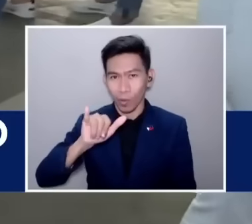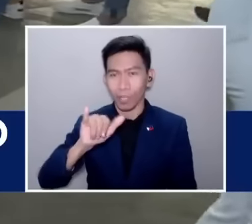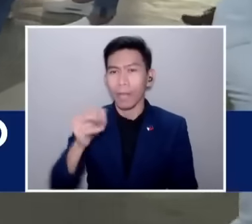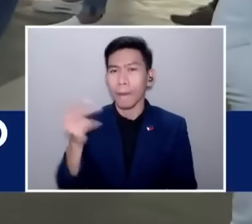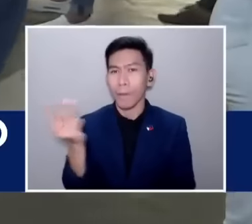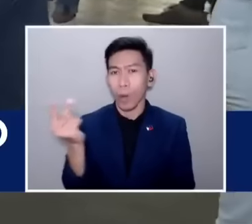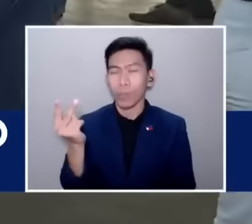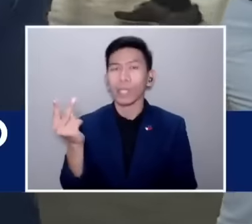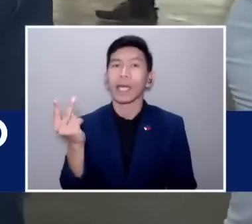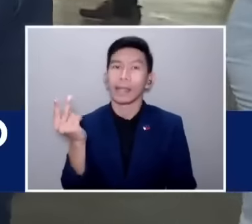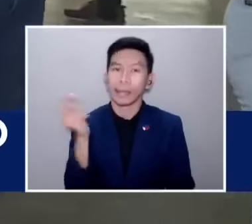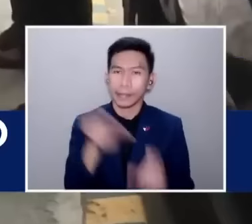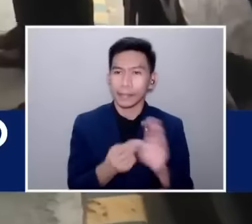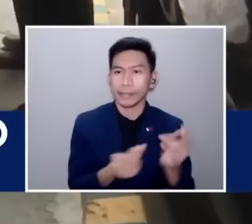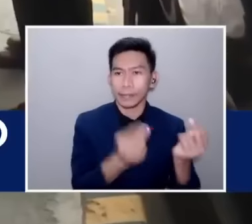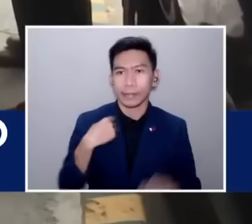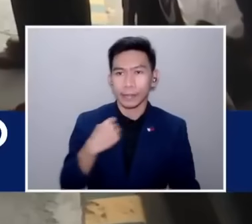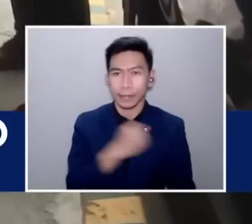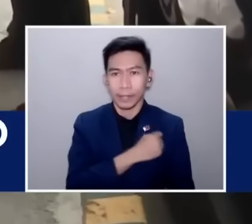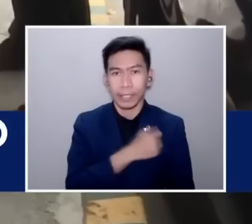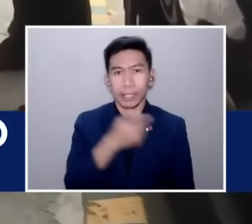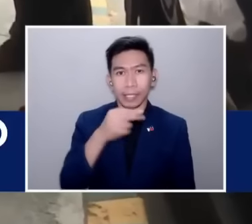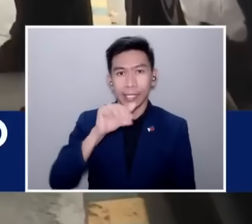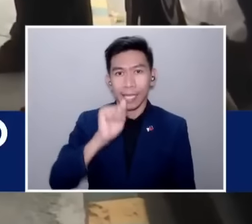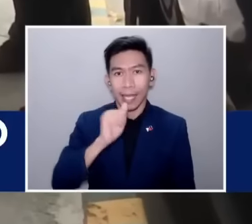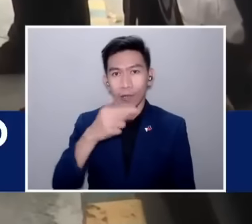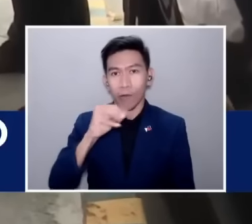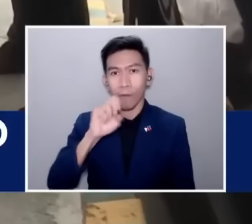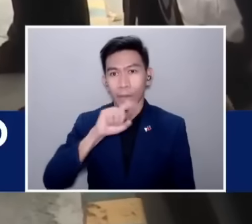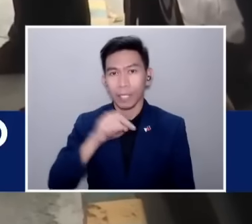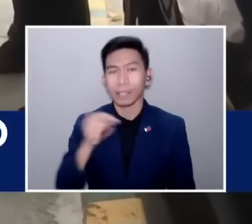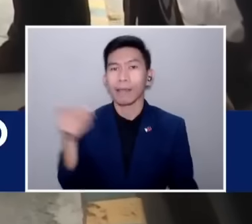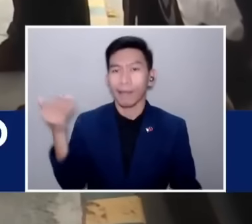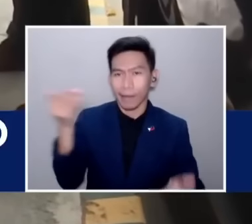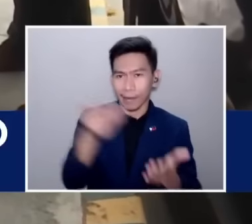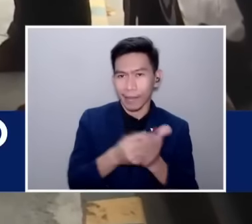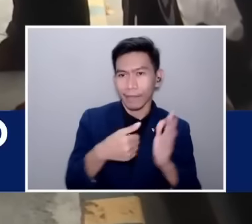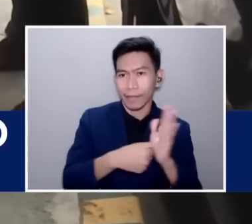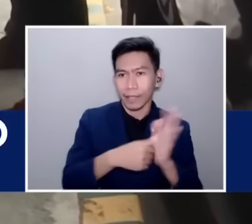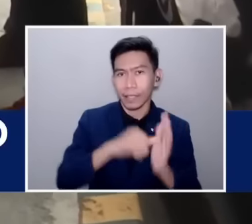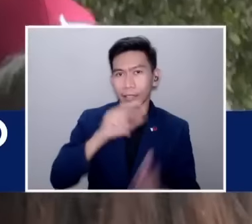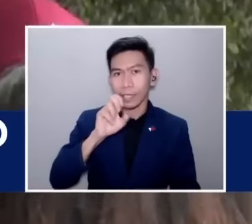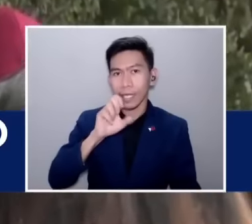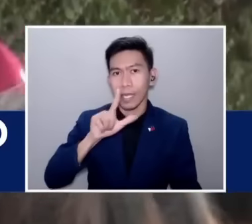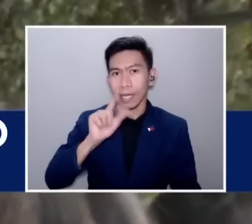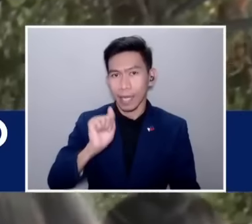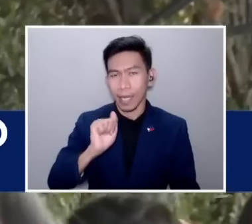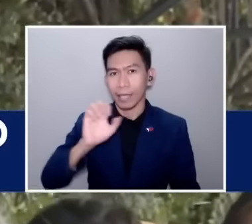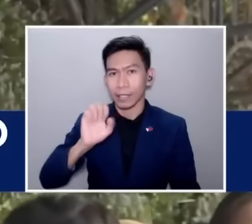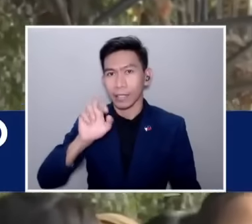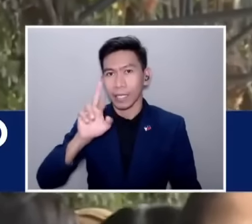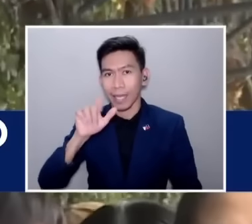si dating San Juan Mayor Gia Gomez, dating San Juan Vice Mayor Janela Estrada at incumbent Mayor Francis